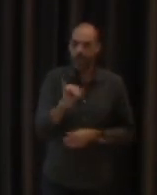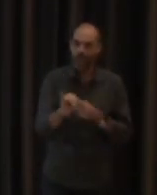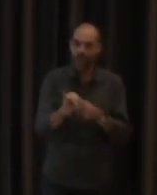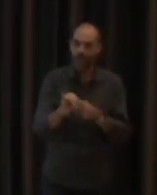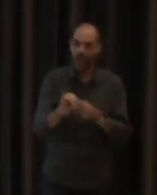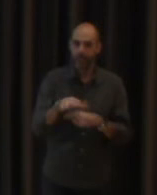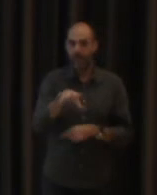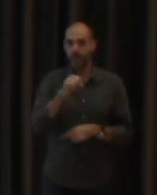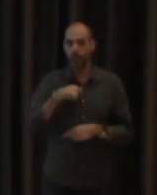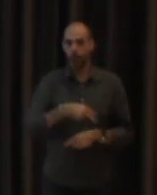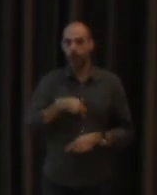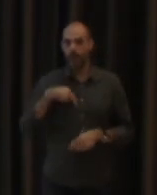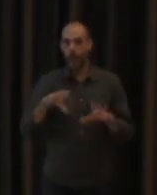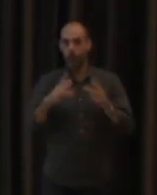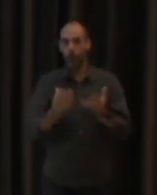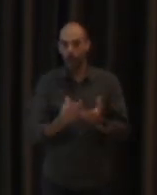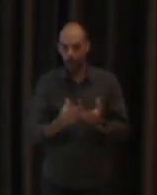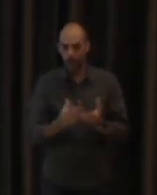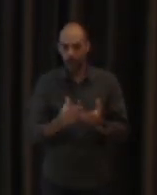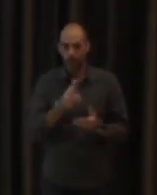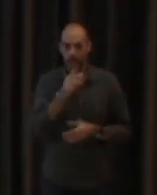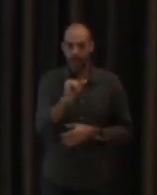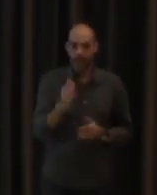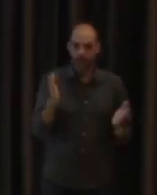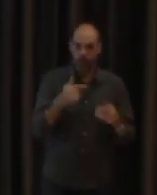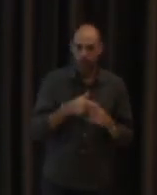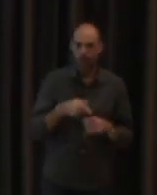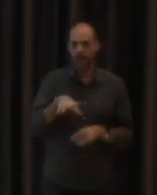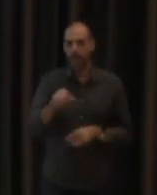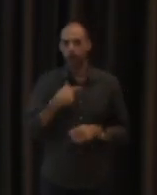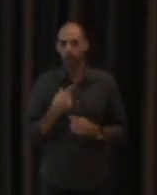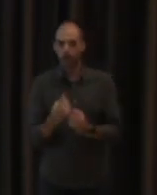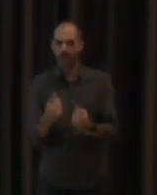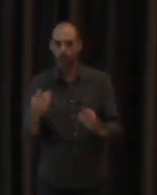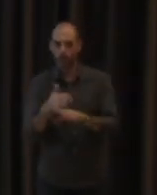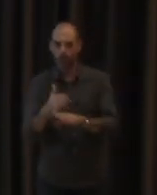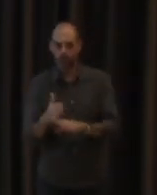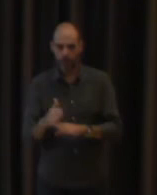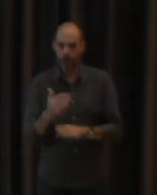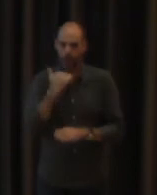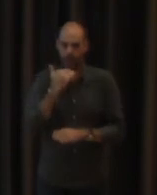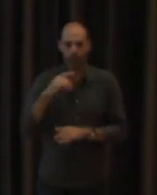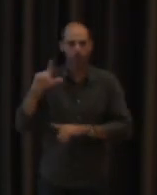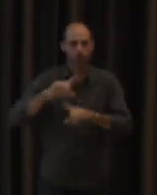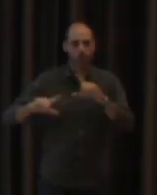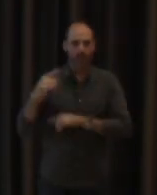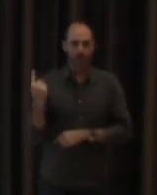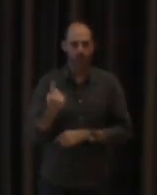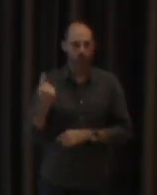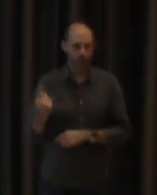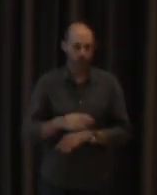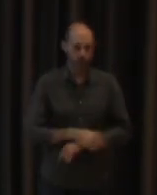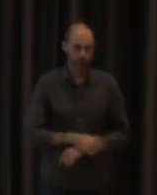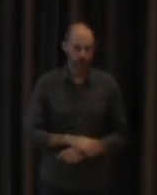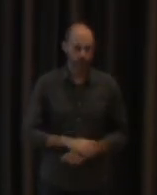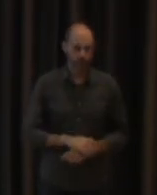és global, i si no hi és, la interpretació és distributiva. Ja s'entén que en Pere viatja sol. Per